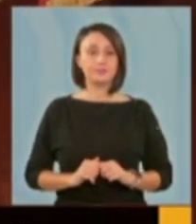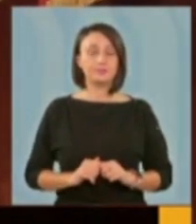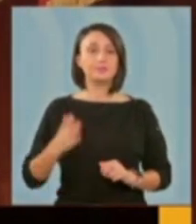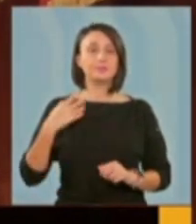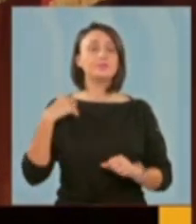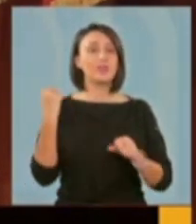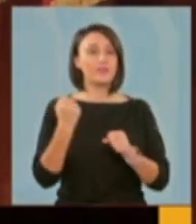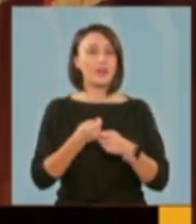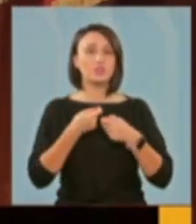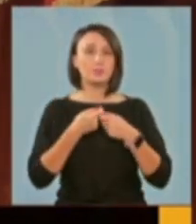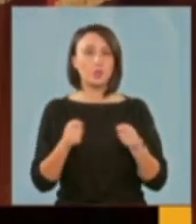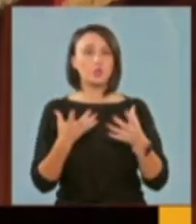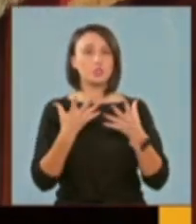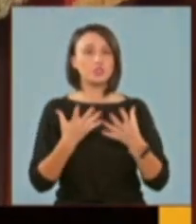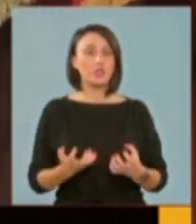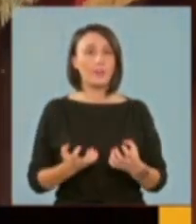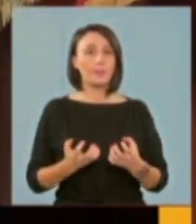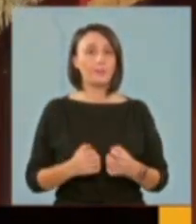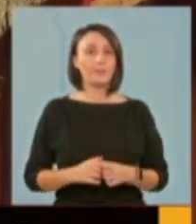realizăm tot ceea ce